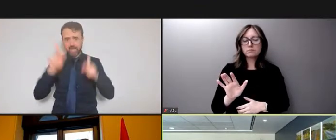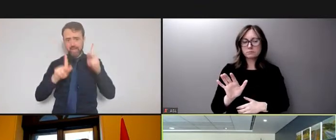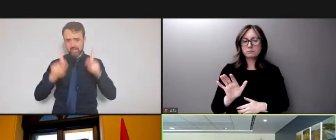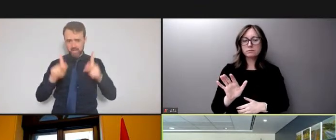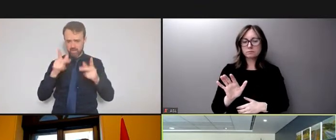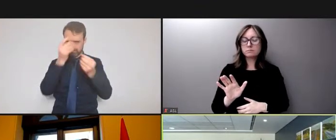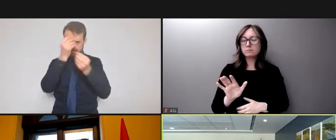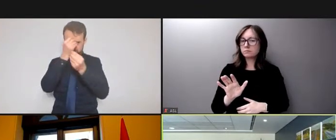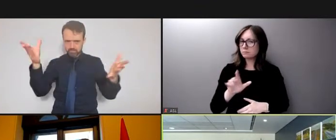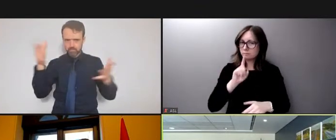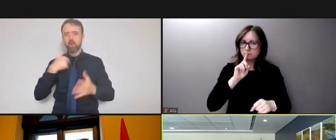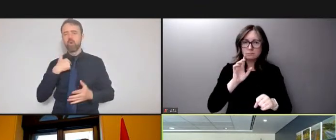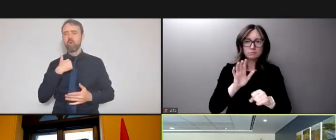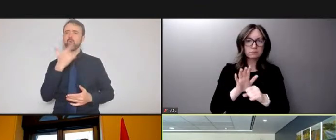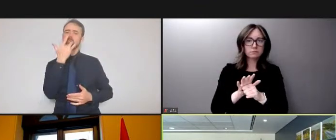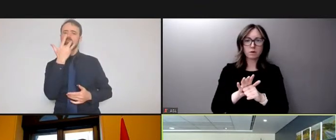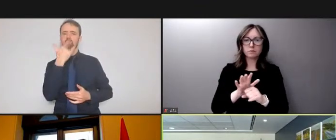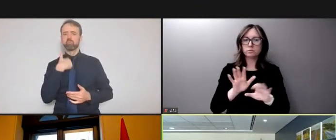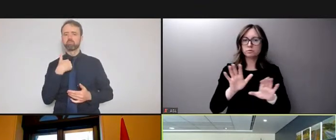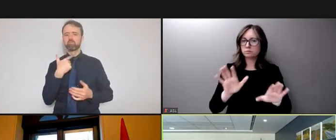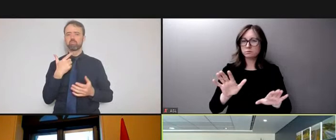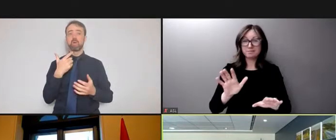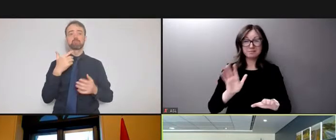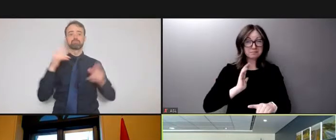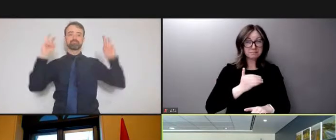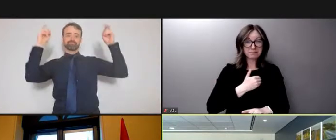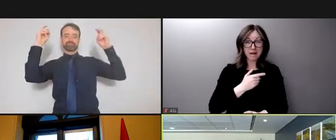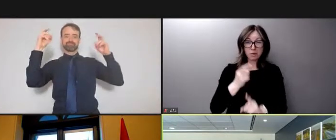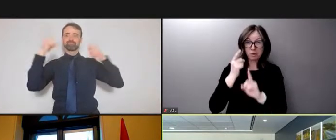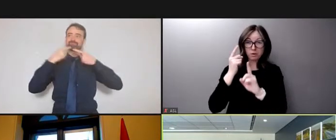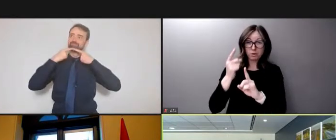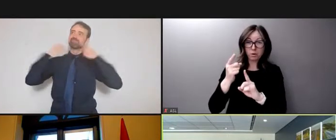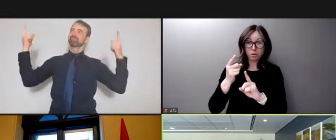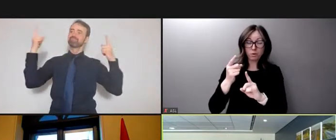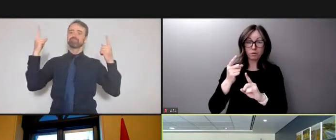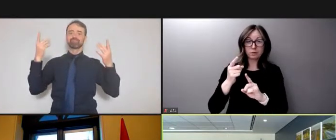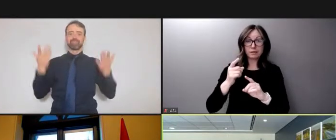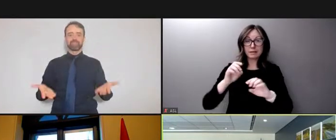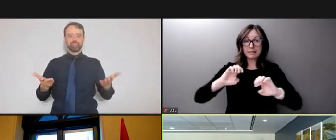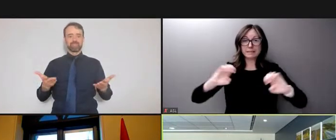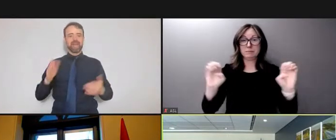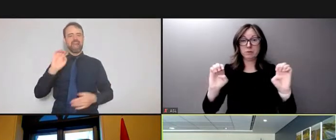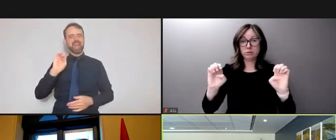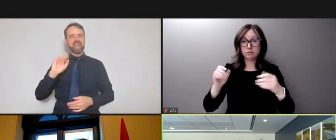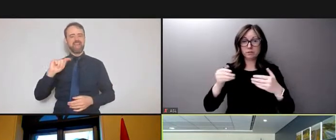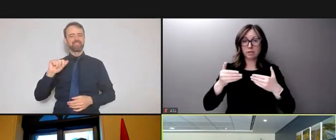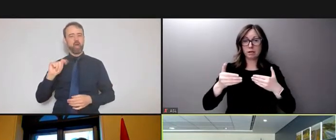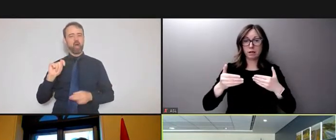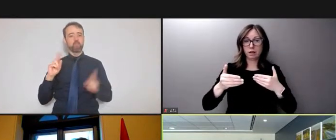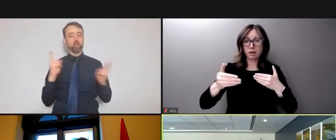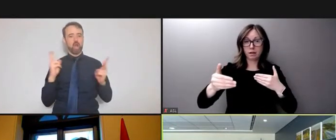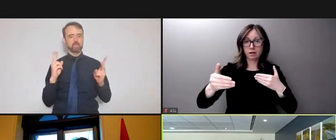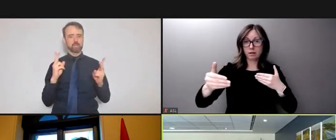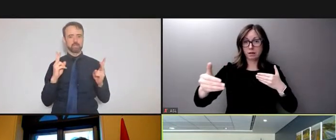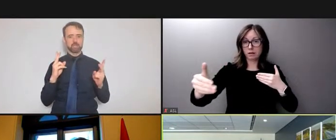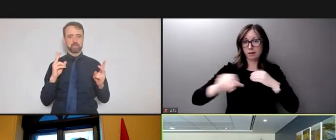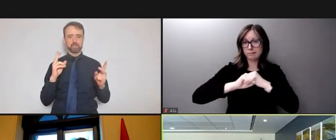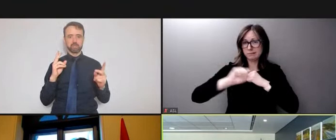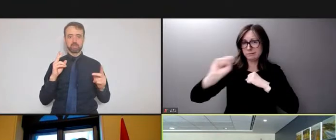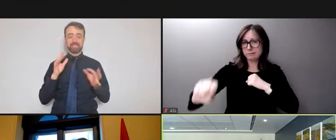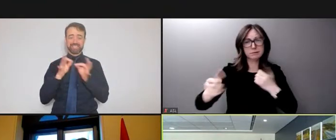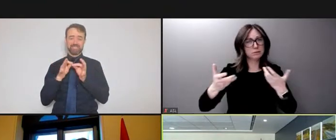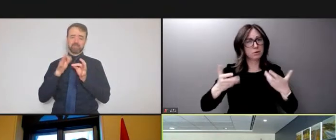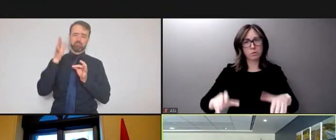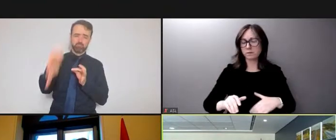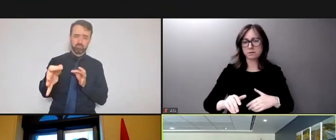prolonger l'état d'urgence plus long que nécessaire. On a dit clairement qu